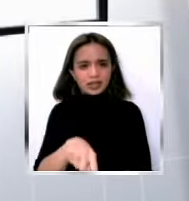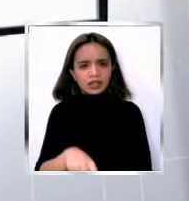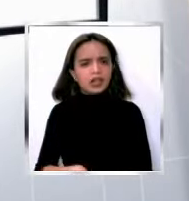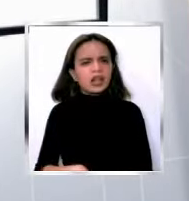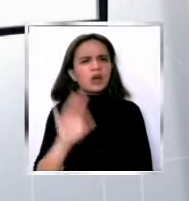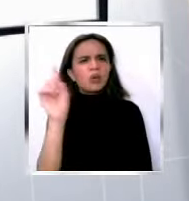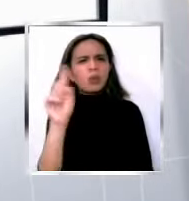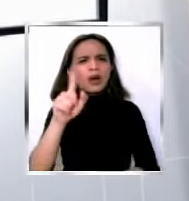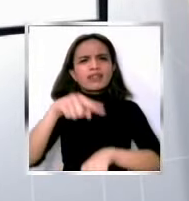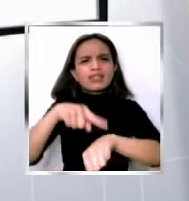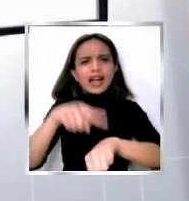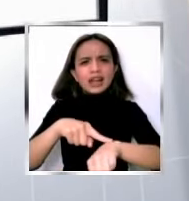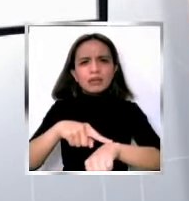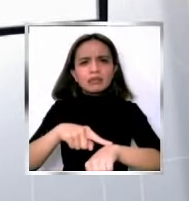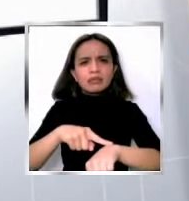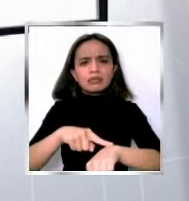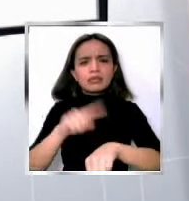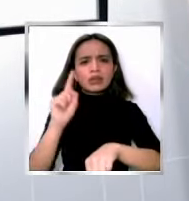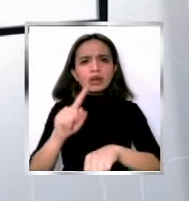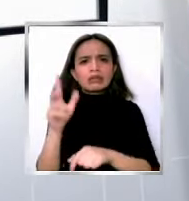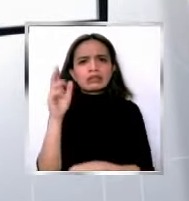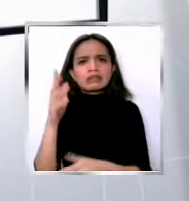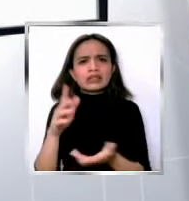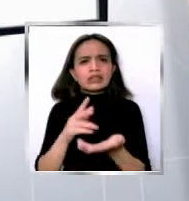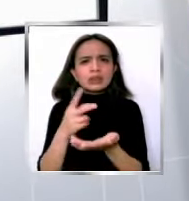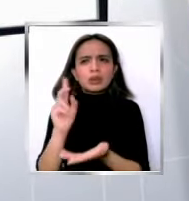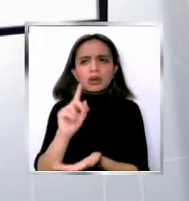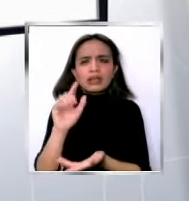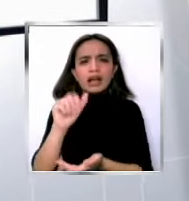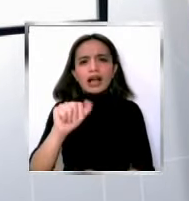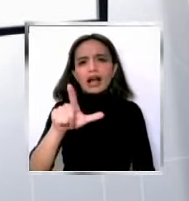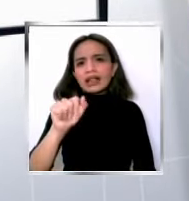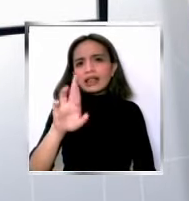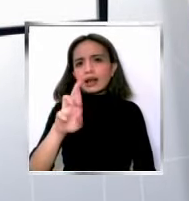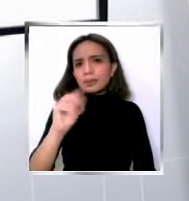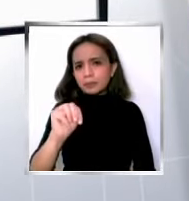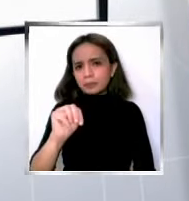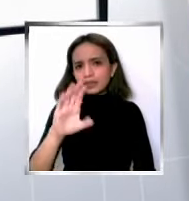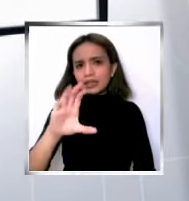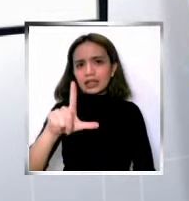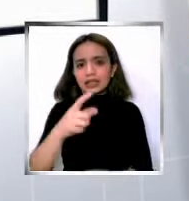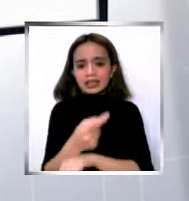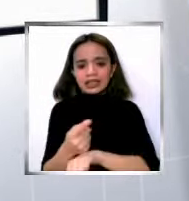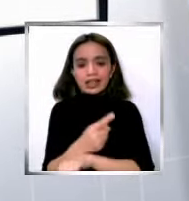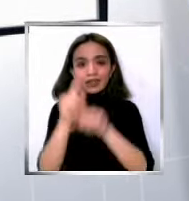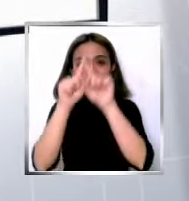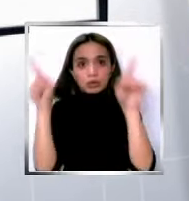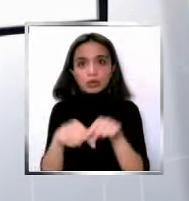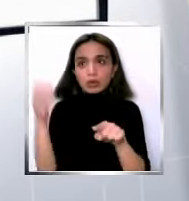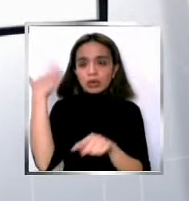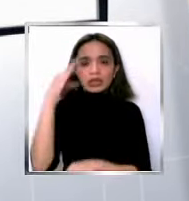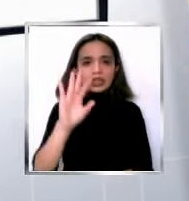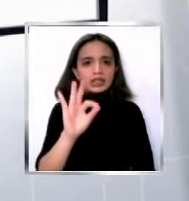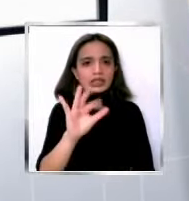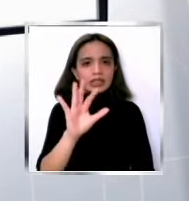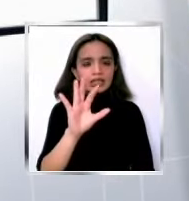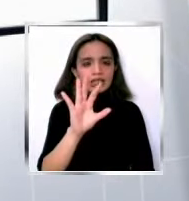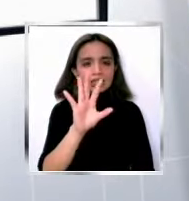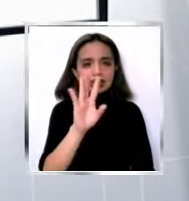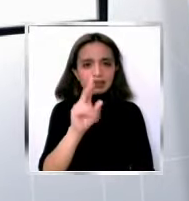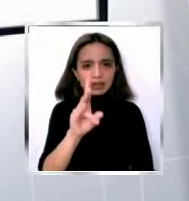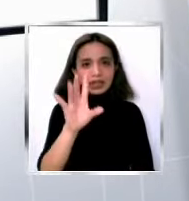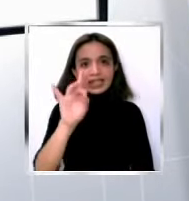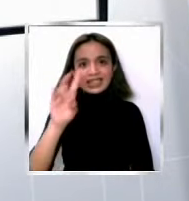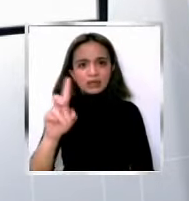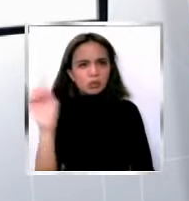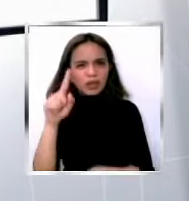lang nagri-ring ang kauna-unahang mechanical alarm clock na naimbento sa Amerika noong 1787. Ang tamang